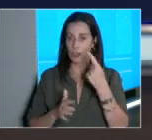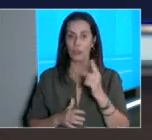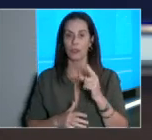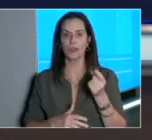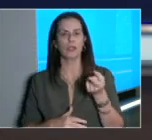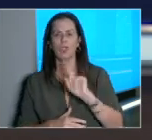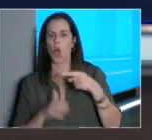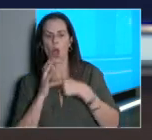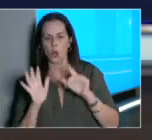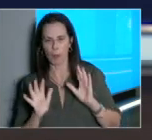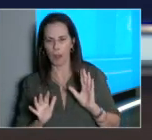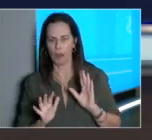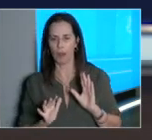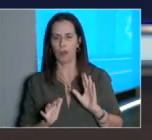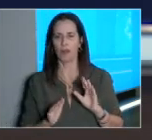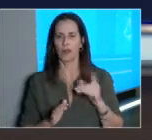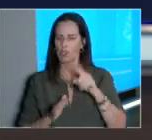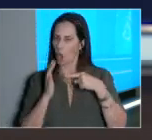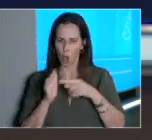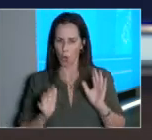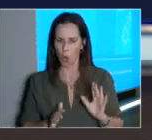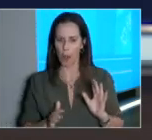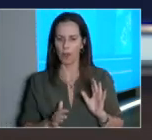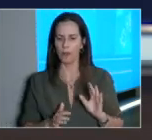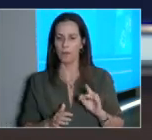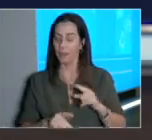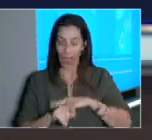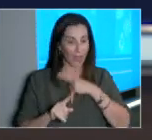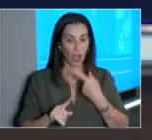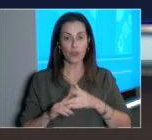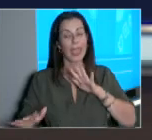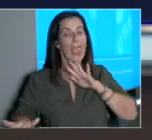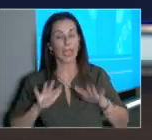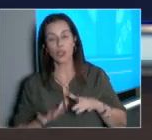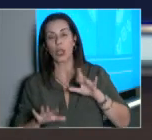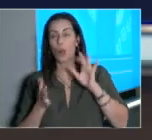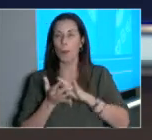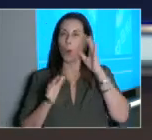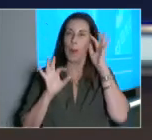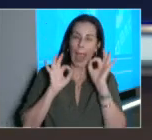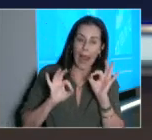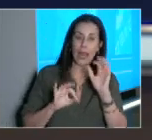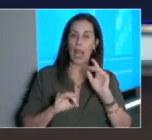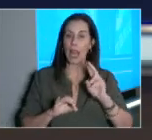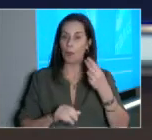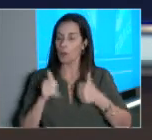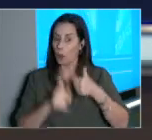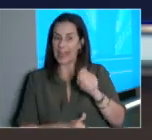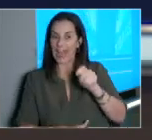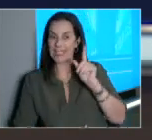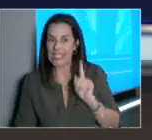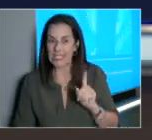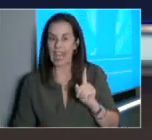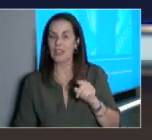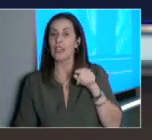דוגמה, לא, לא, זה לא דוגמה. בוא לא נטשטש את זה. זה לא דוגמה. עד כאן עוד איכשהו, היא לא במקום ריאלי, למרות שהיא מועמדת לכנסת ישראל